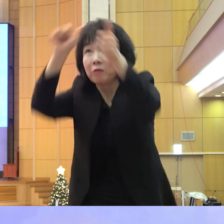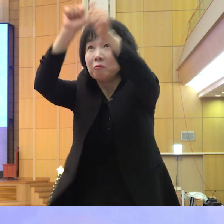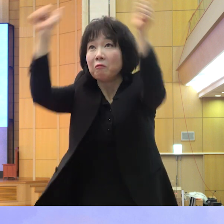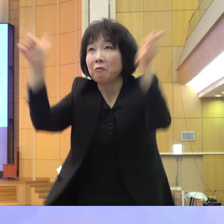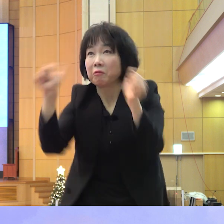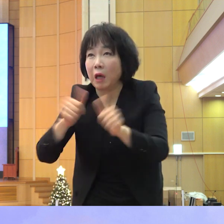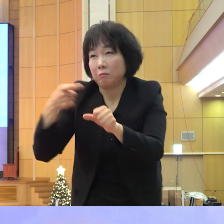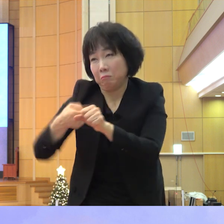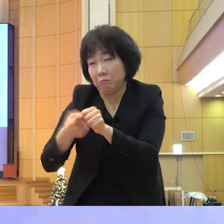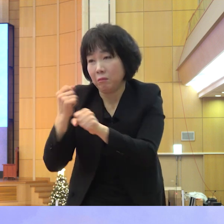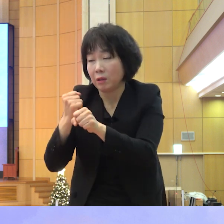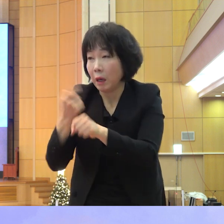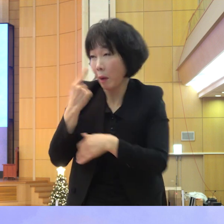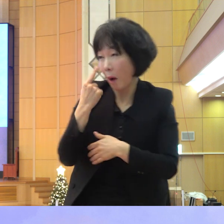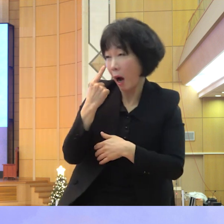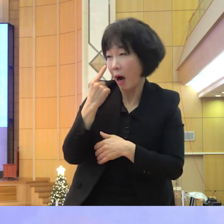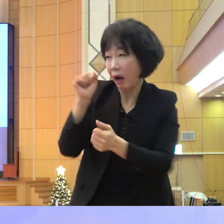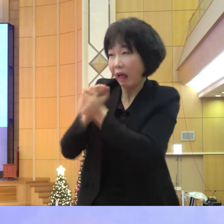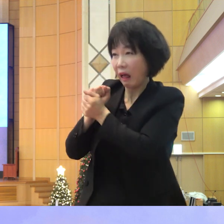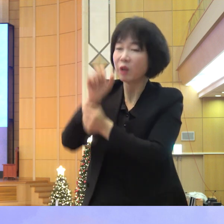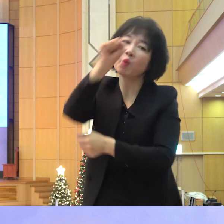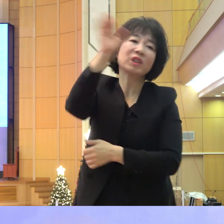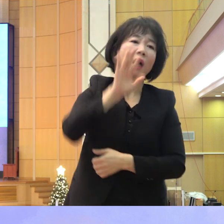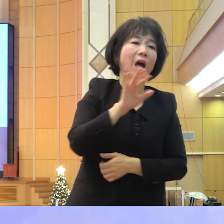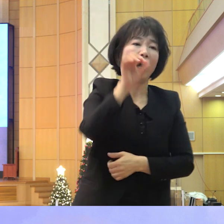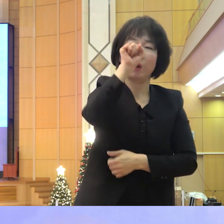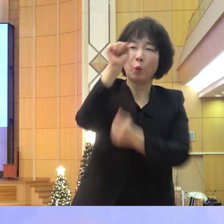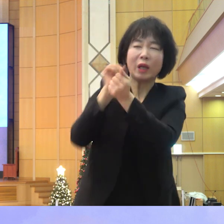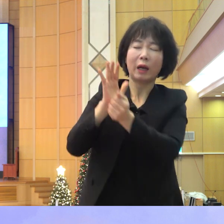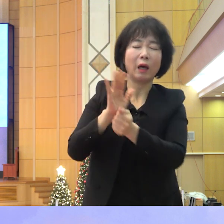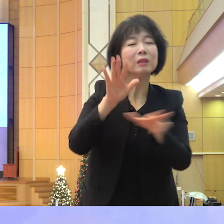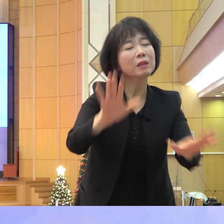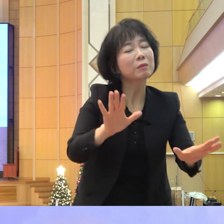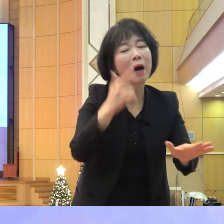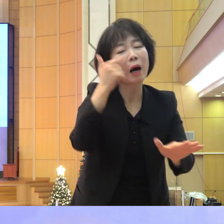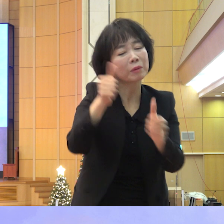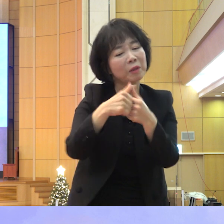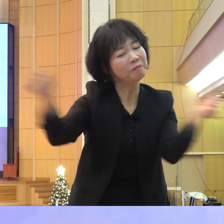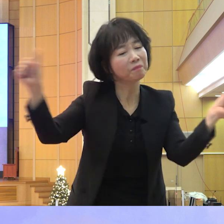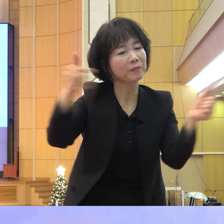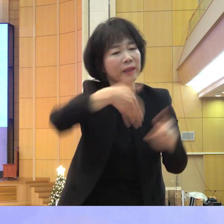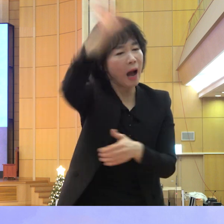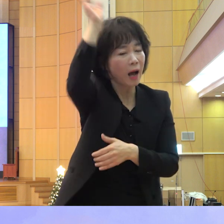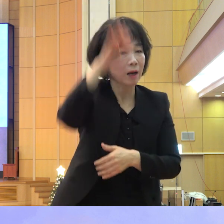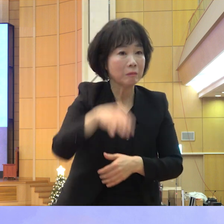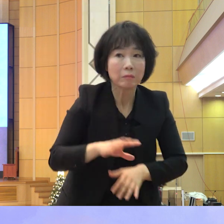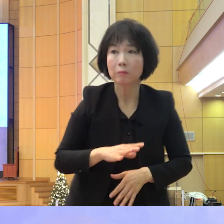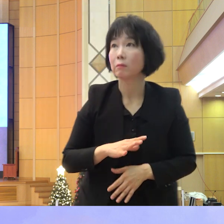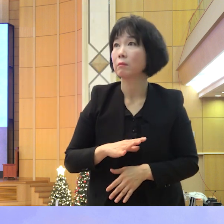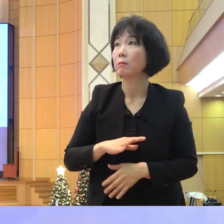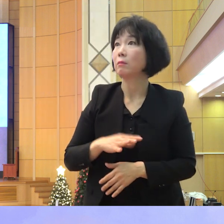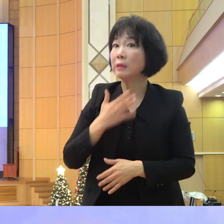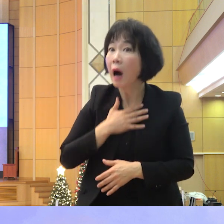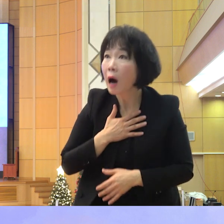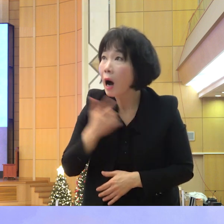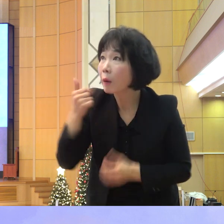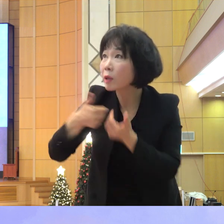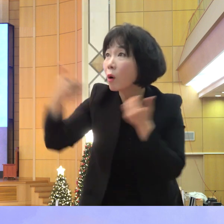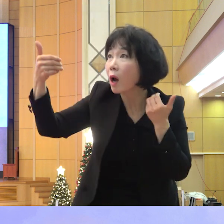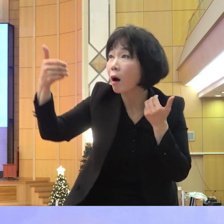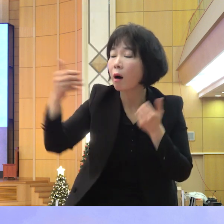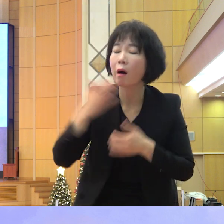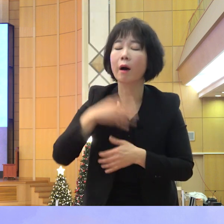떠나! 고향도 떠나! 너 같이 살던 사람들 다 떠나! 하나님이 지시한 땅으로 가라! 그래서